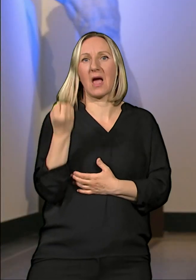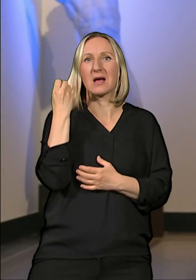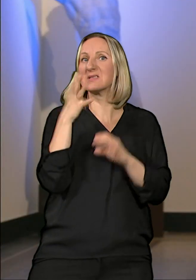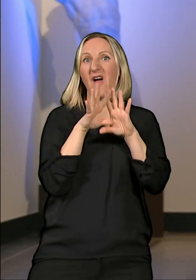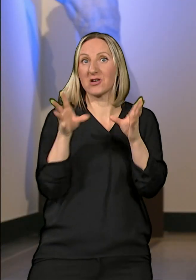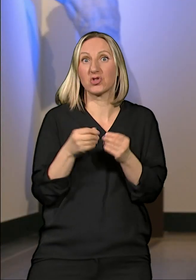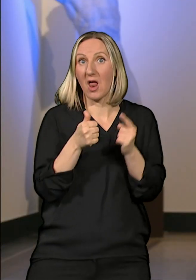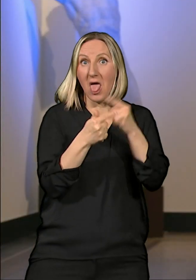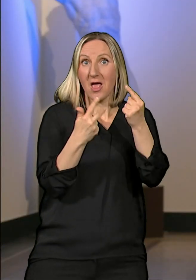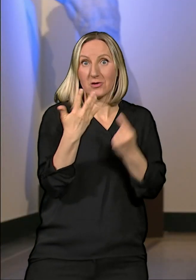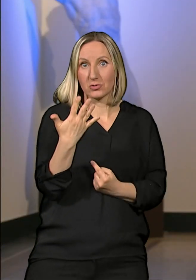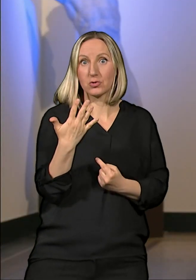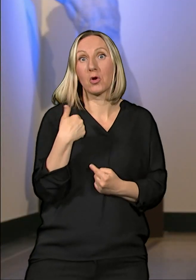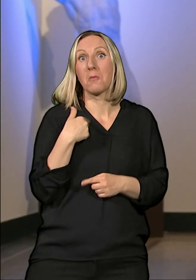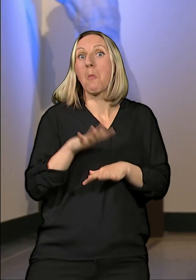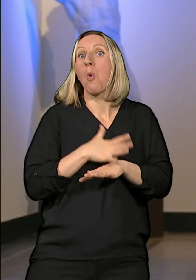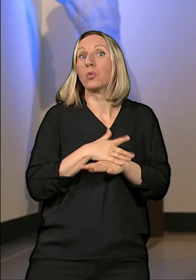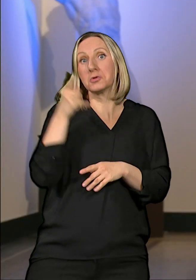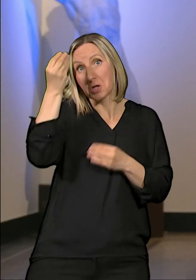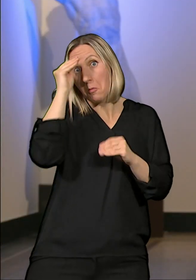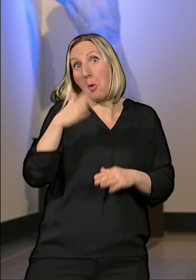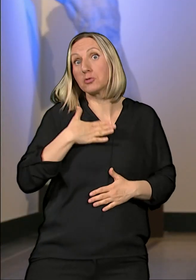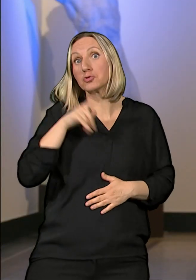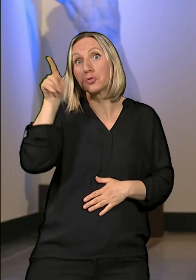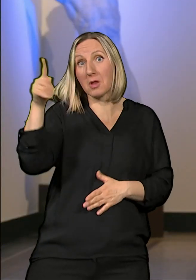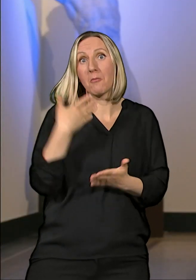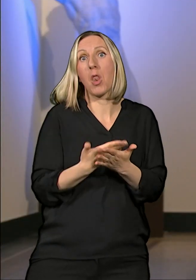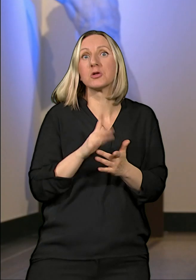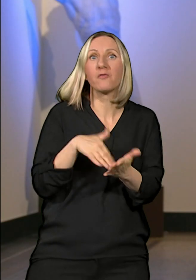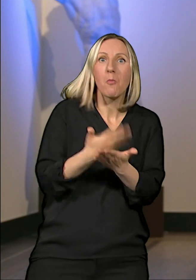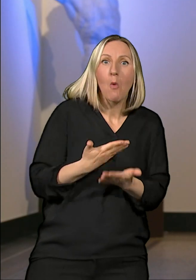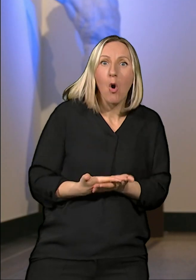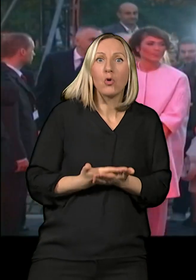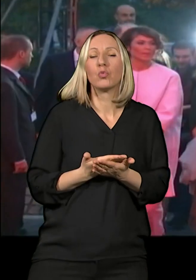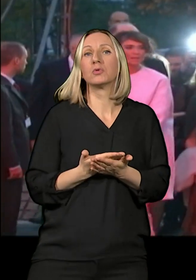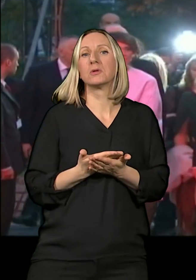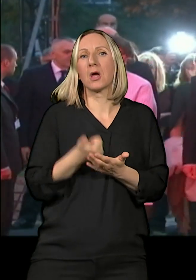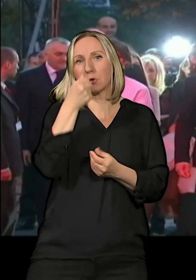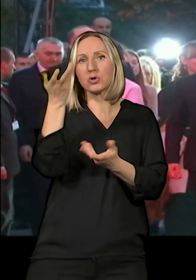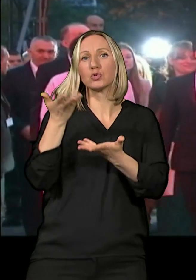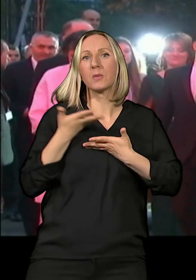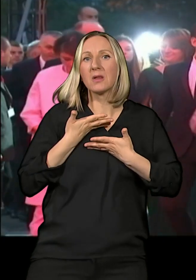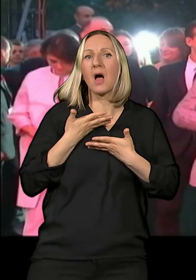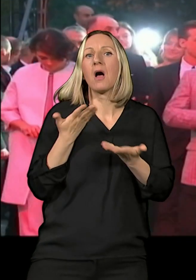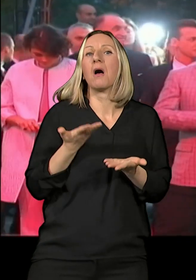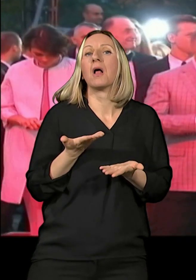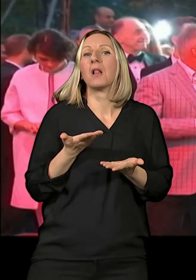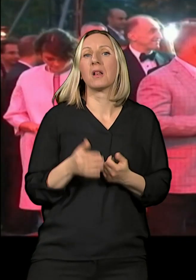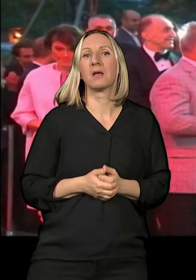imam utisak da me tamo cene na osnovu ponuda, na osnovu toga